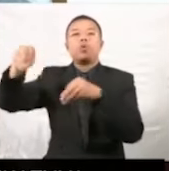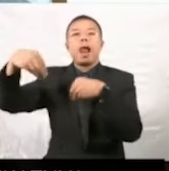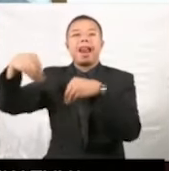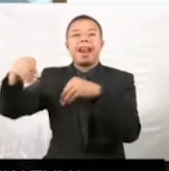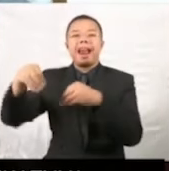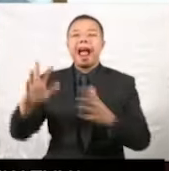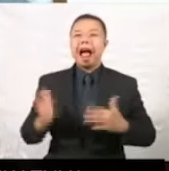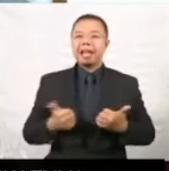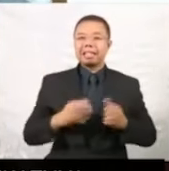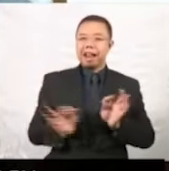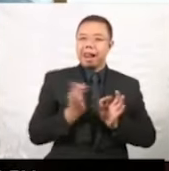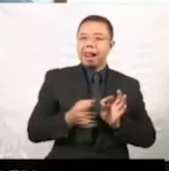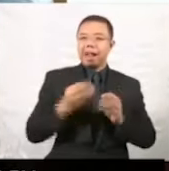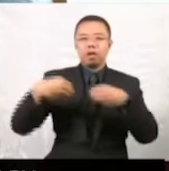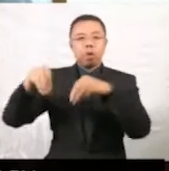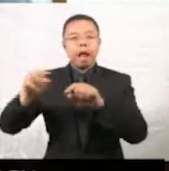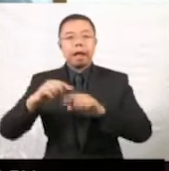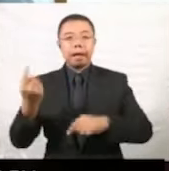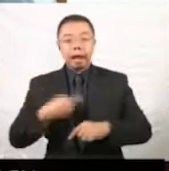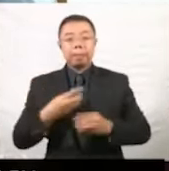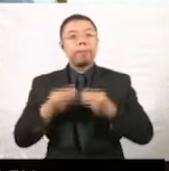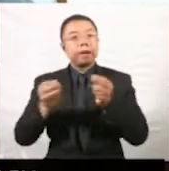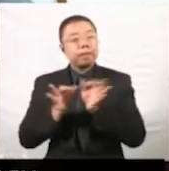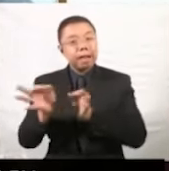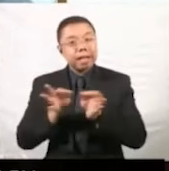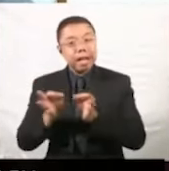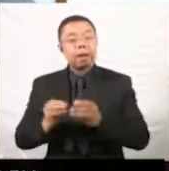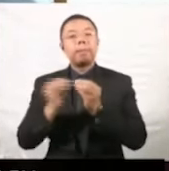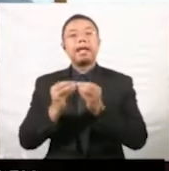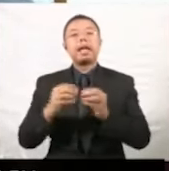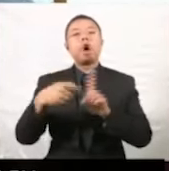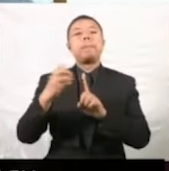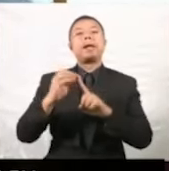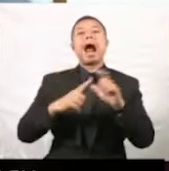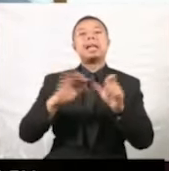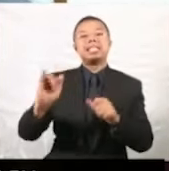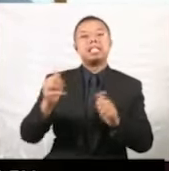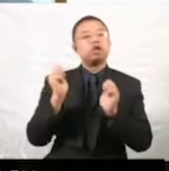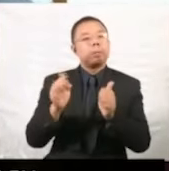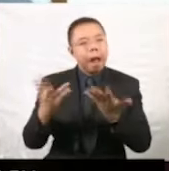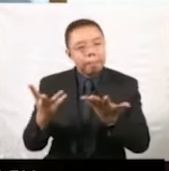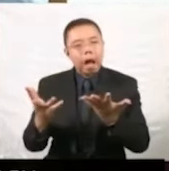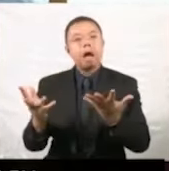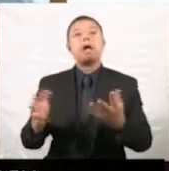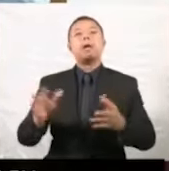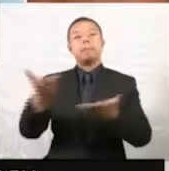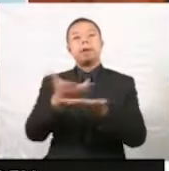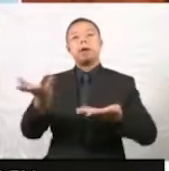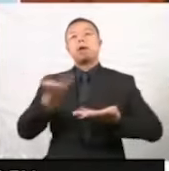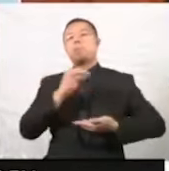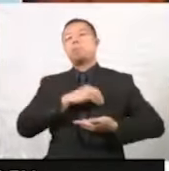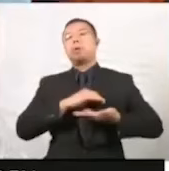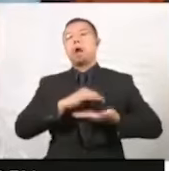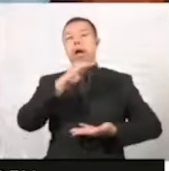hasil tenunnya nah waktu itu kami memfasilitasi membuat koperasi agar apa tingkat kesejahteraan mereka